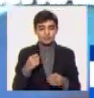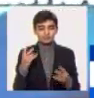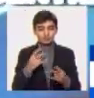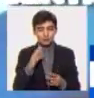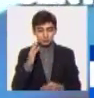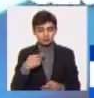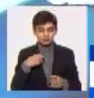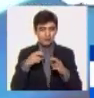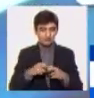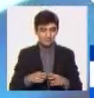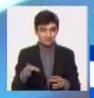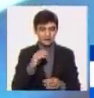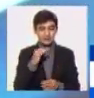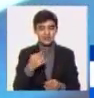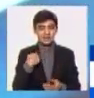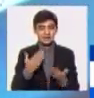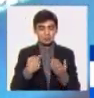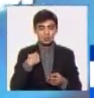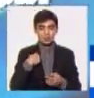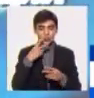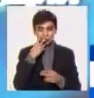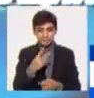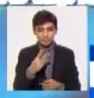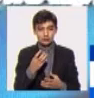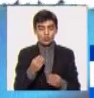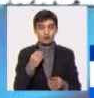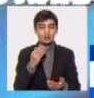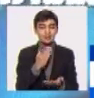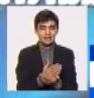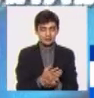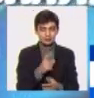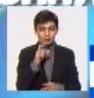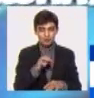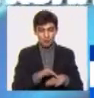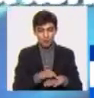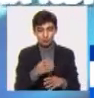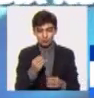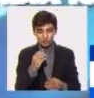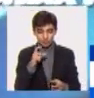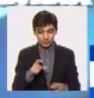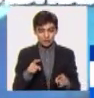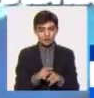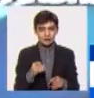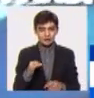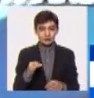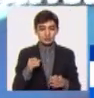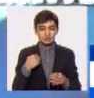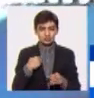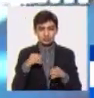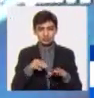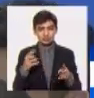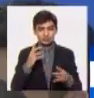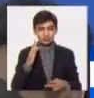необходимости обследования. Если мы увидим, что есть дополнительные пациенты, то возможно такое принятие